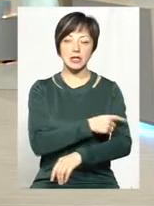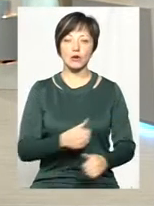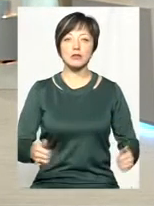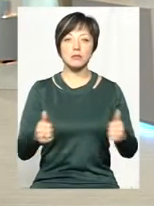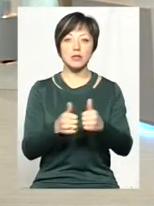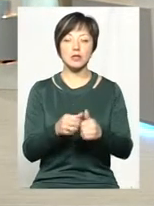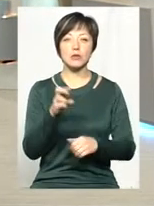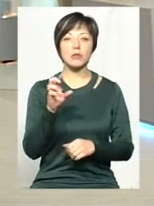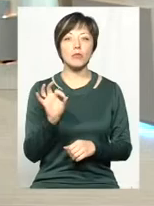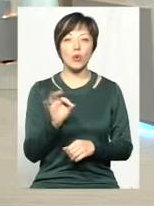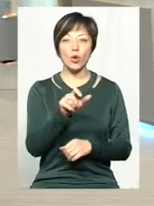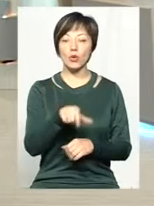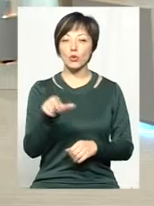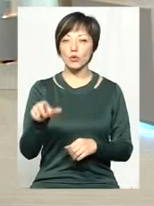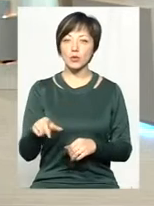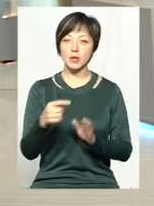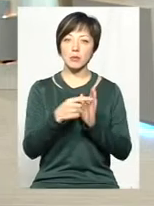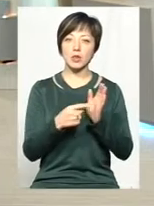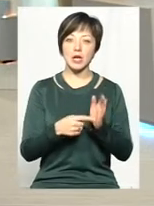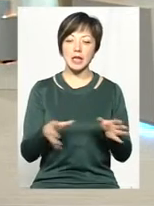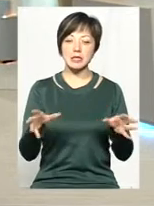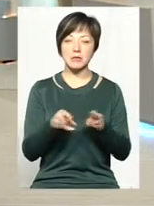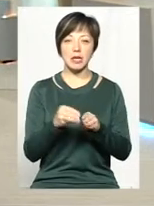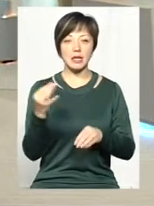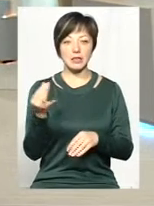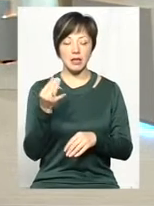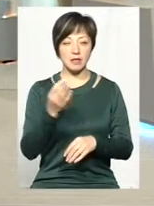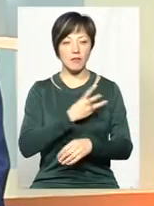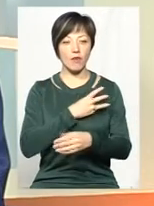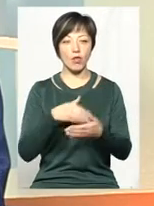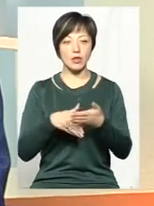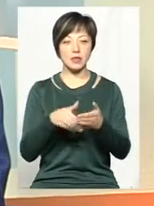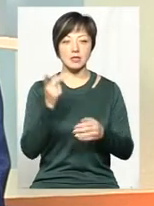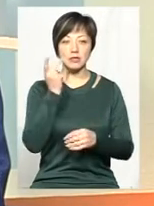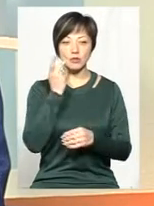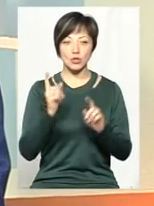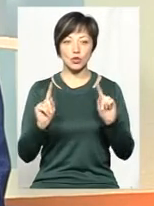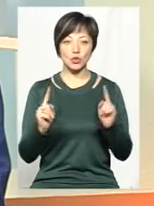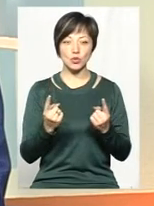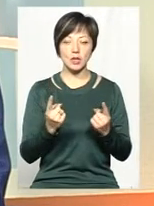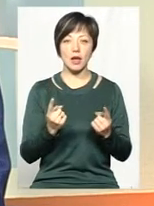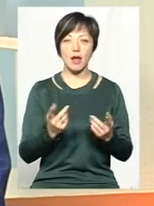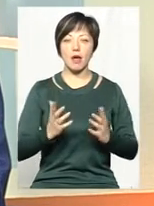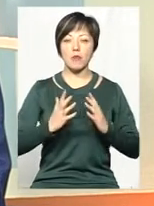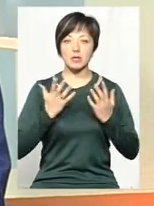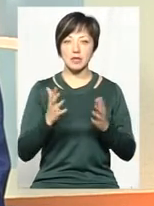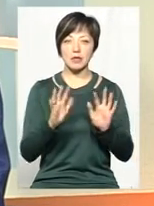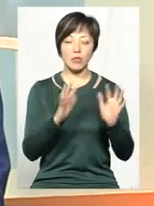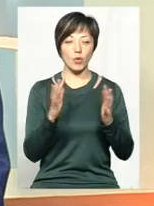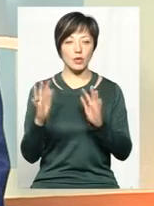що люди поділяють спільні інтереси, тому що волонтерство – це завжди дуже емоційні